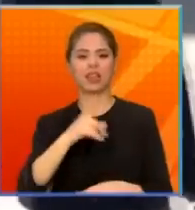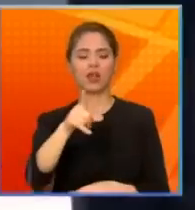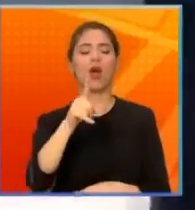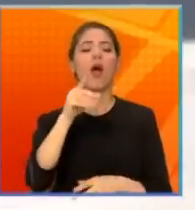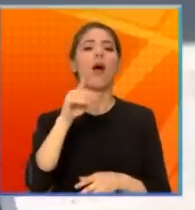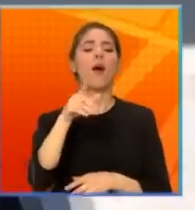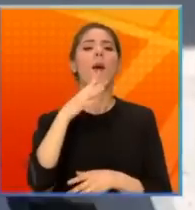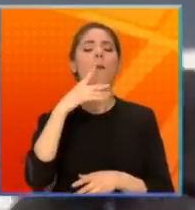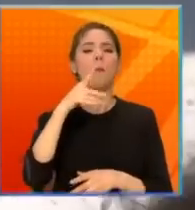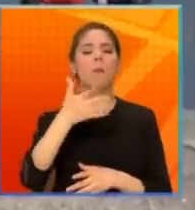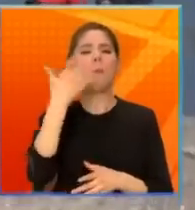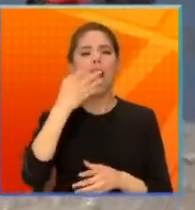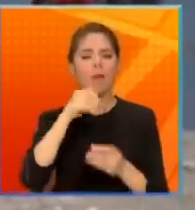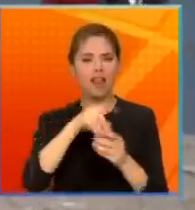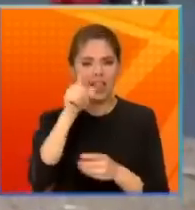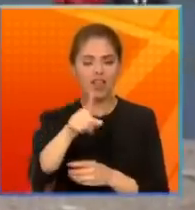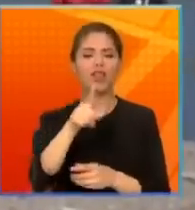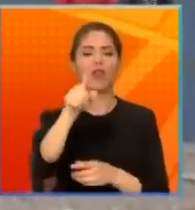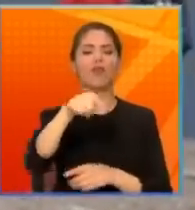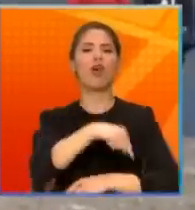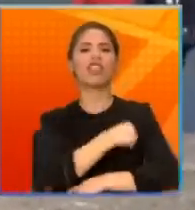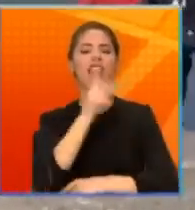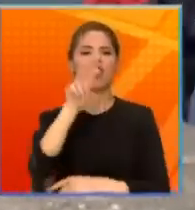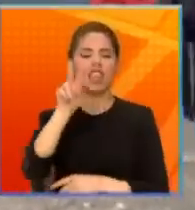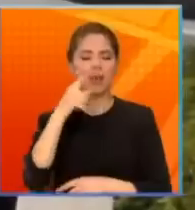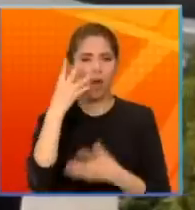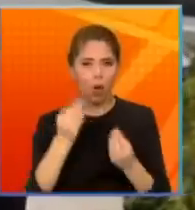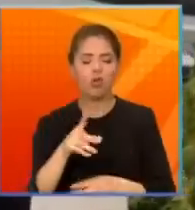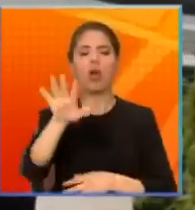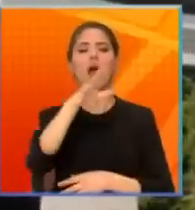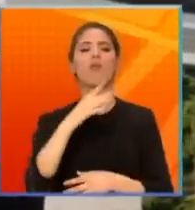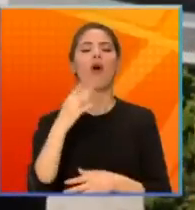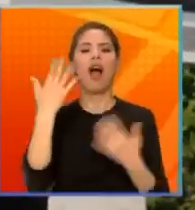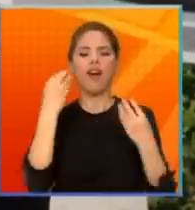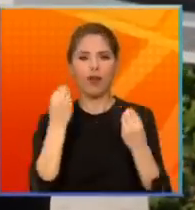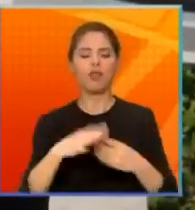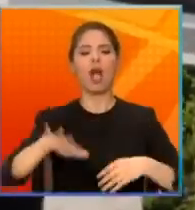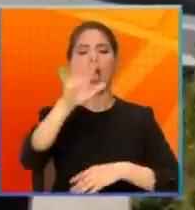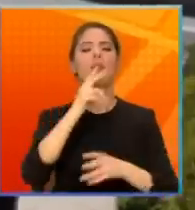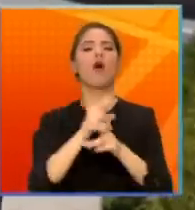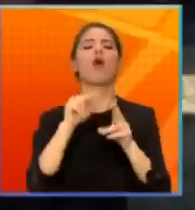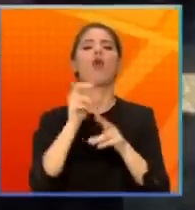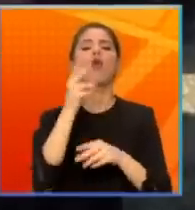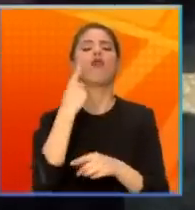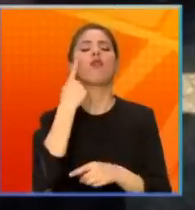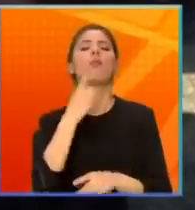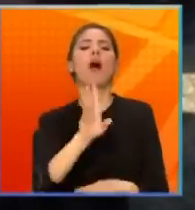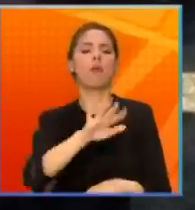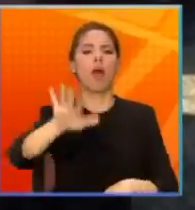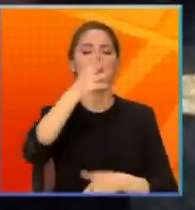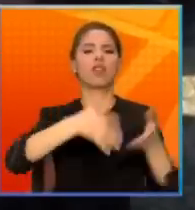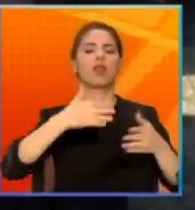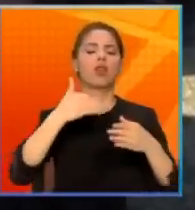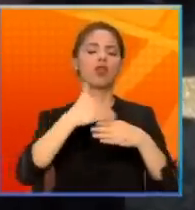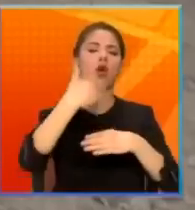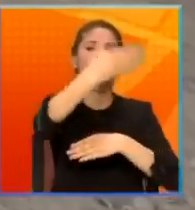Marmaris'te termometreler 22 dereceyi gösterdi. Güzel havanın tadını çıkarmak isteyenler koronavirüse aldırış etmedi. Evde bunu aldık, şöyle